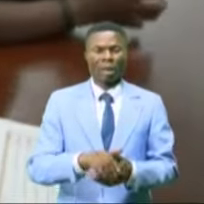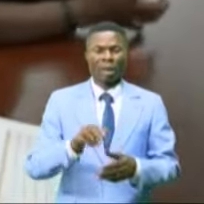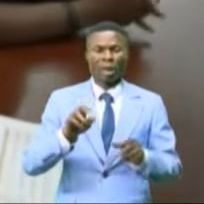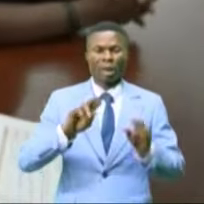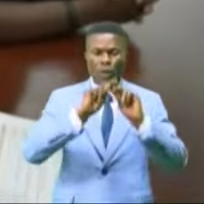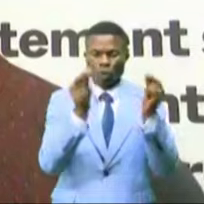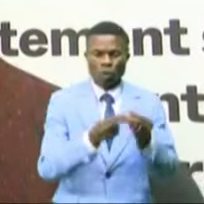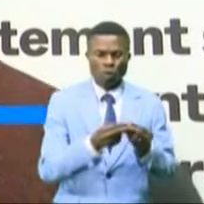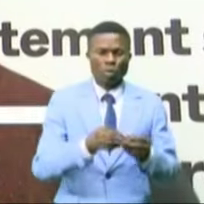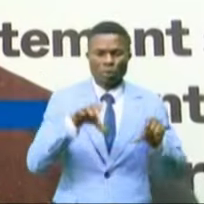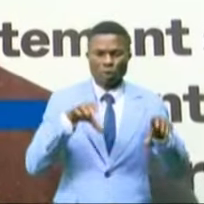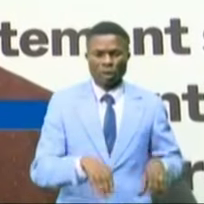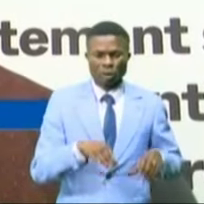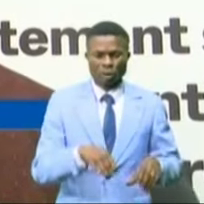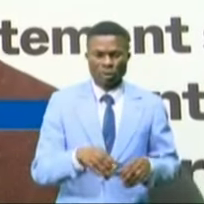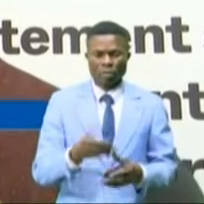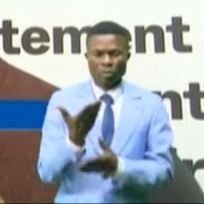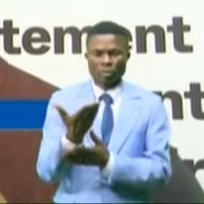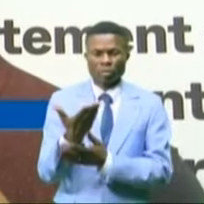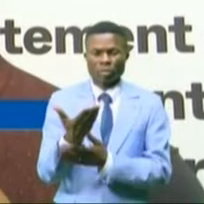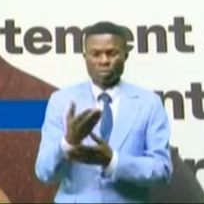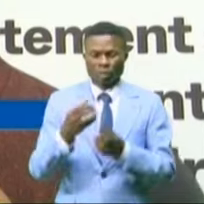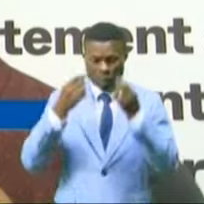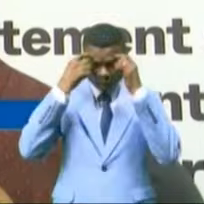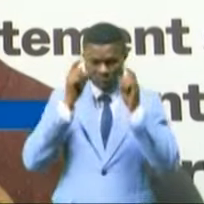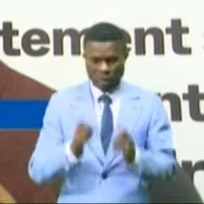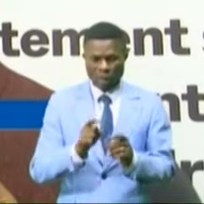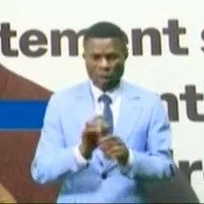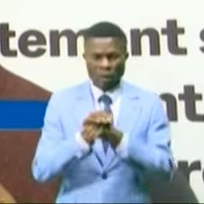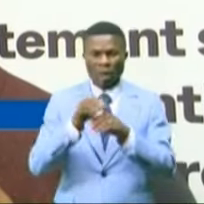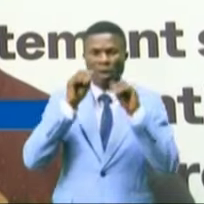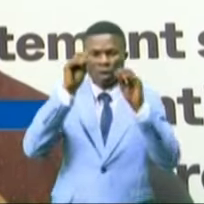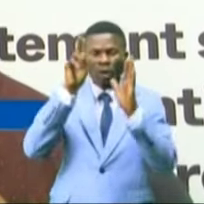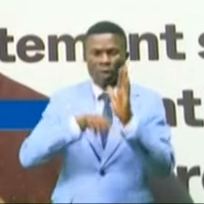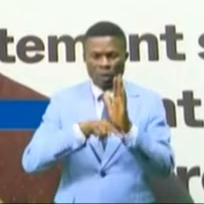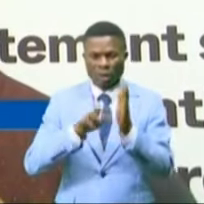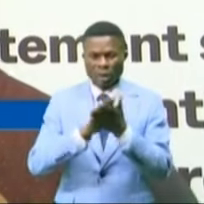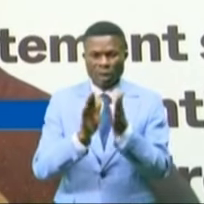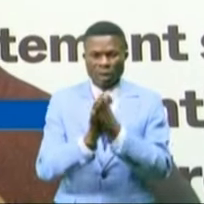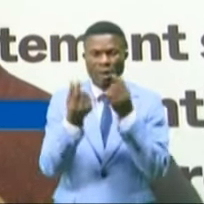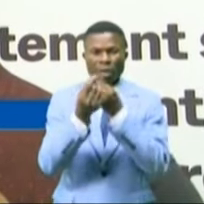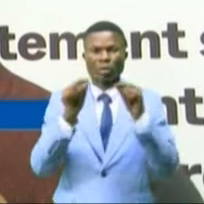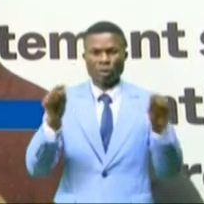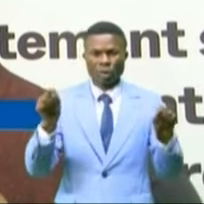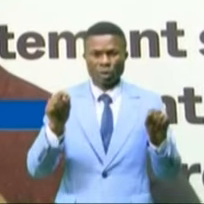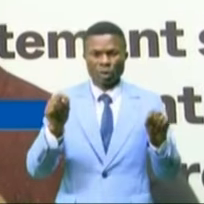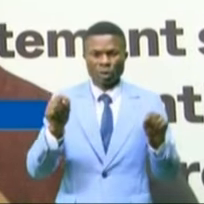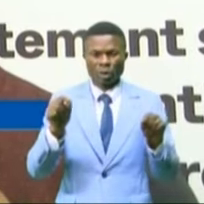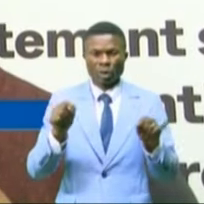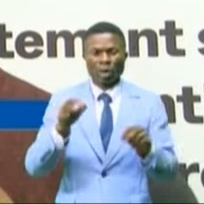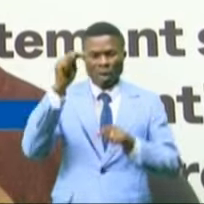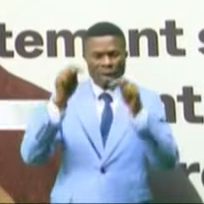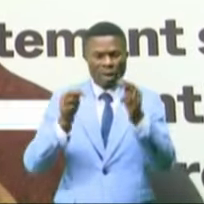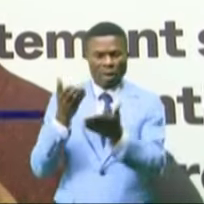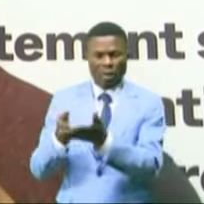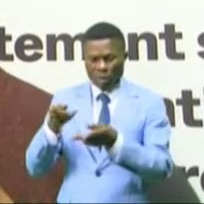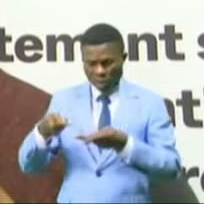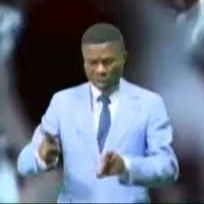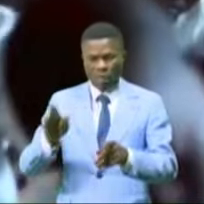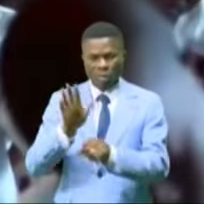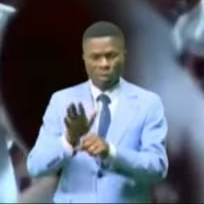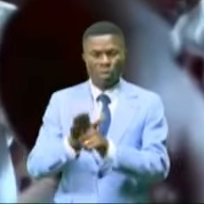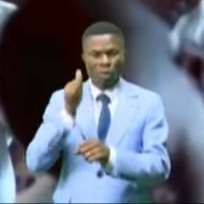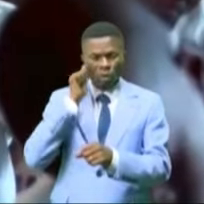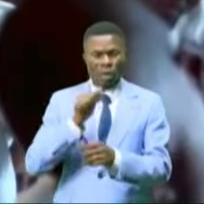Je voudrais ici saluer l'engagement du gouvernement à rendre l'enseignement gratuit au moins à un certain niveau qui permet à beaucoup de